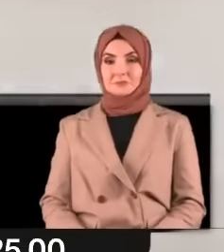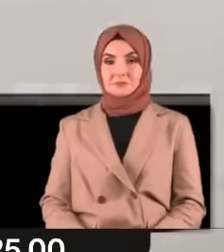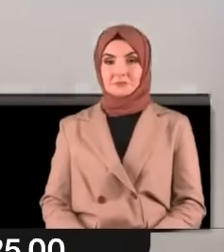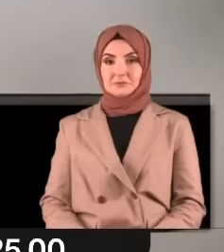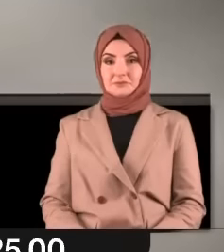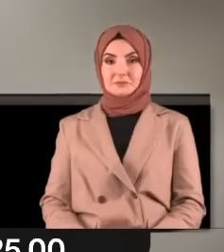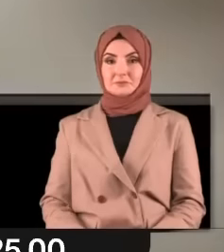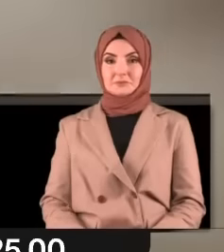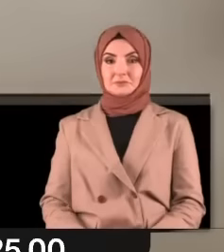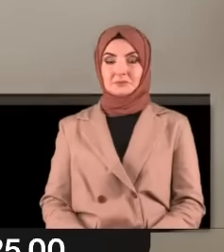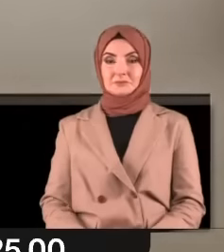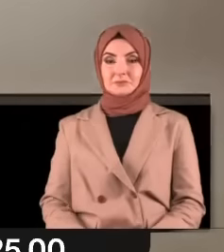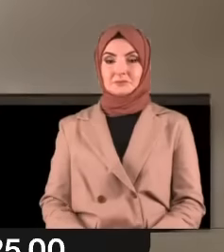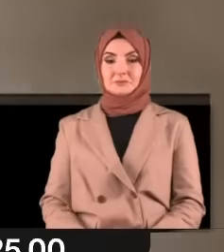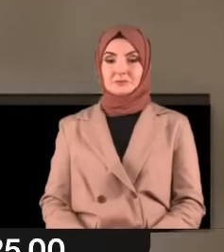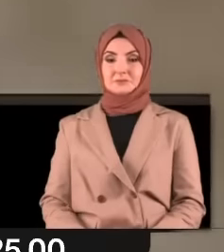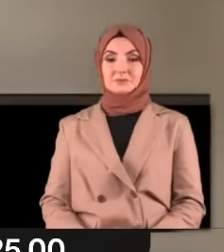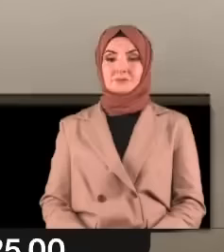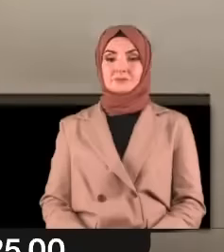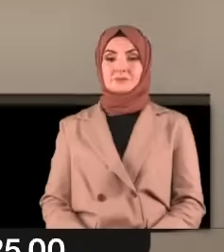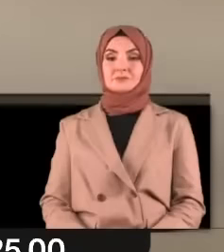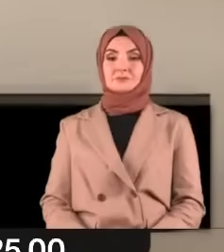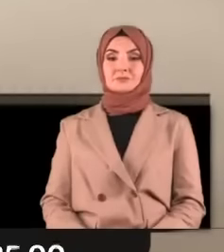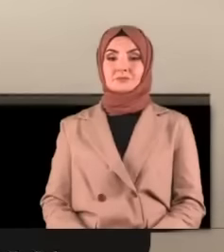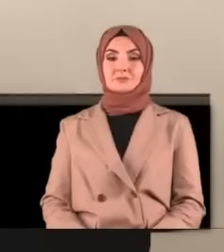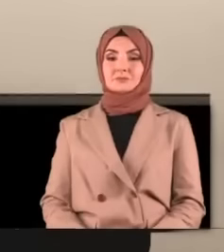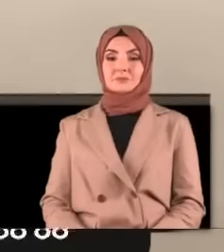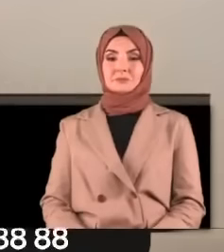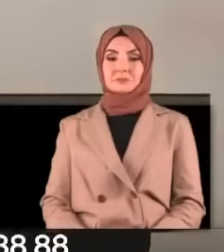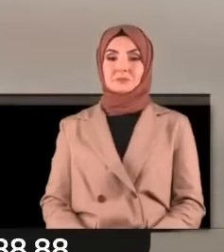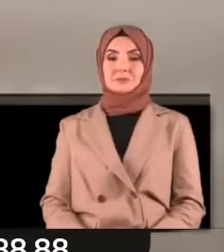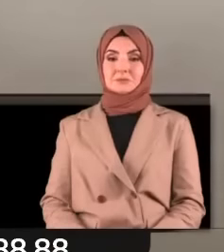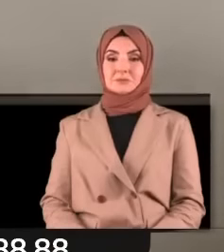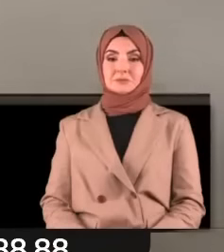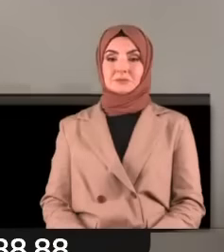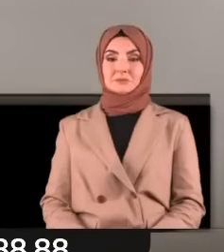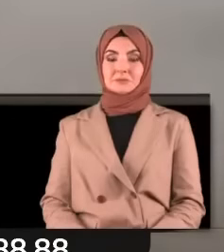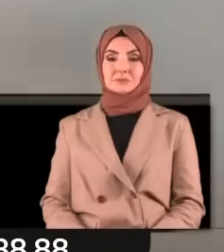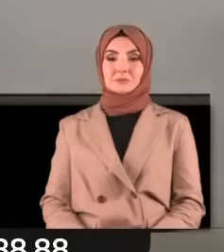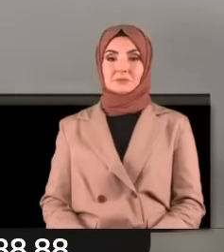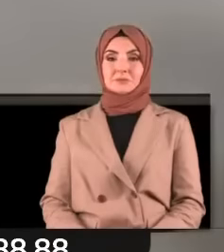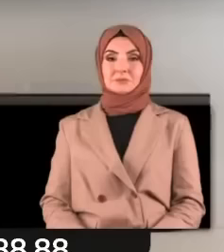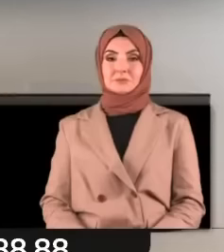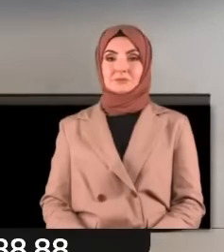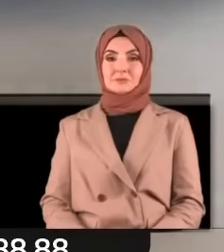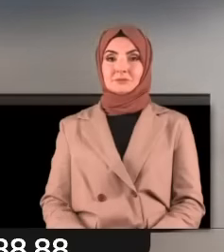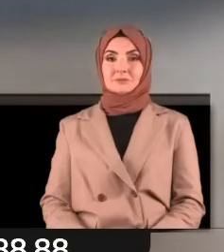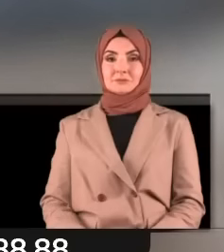Hop! Hacı! Çık oradan! Hop! Çık!